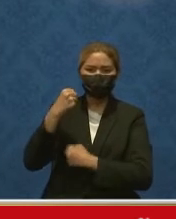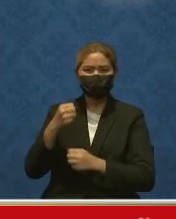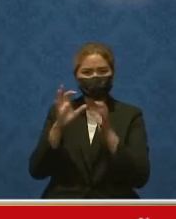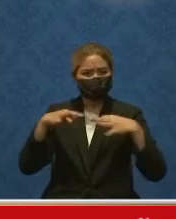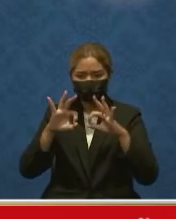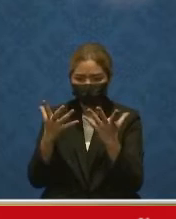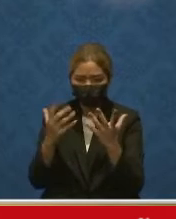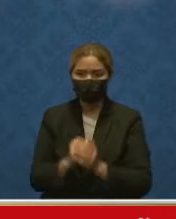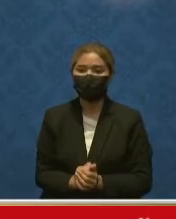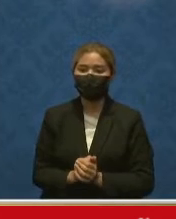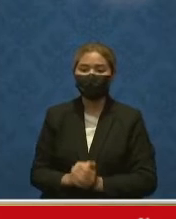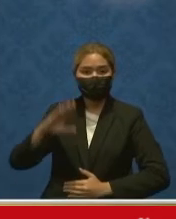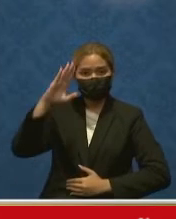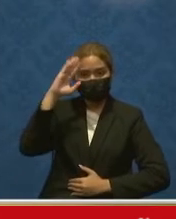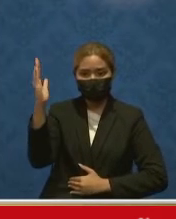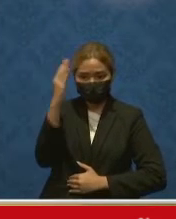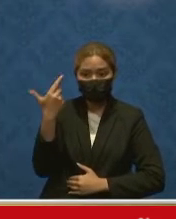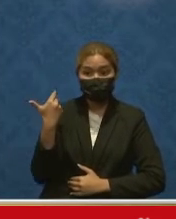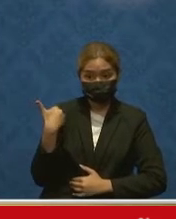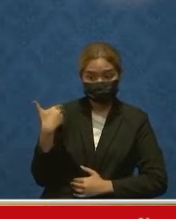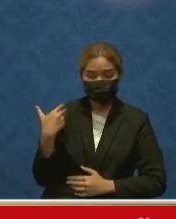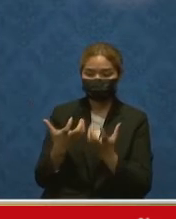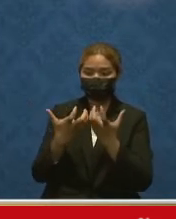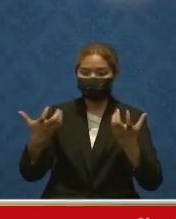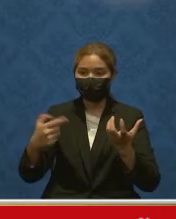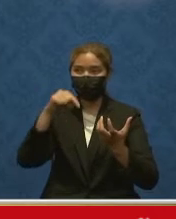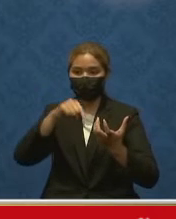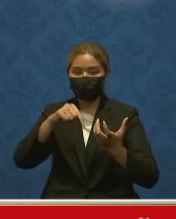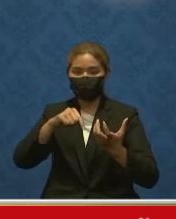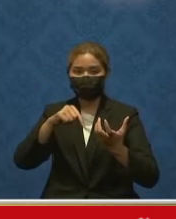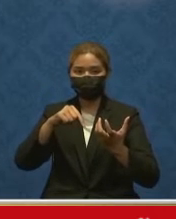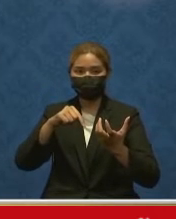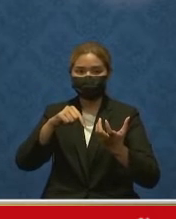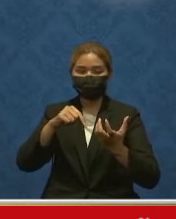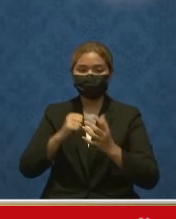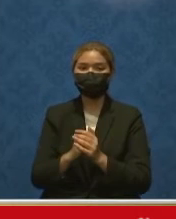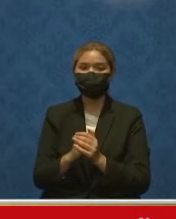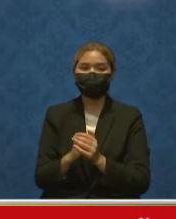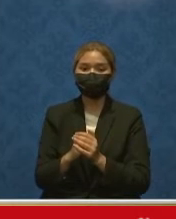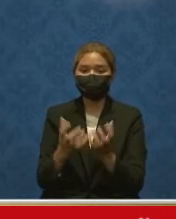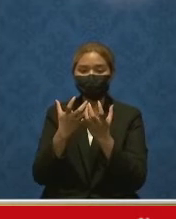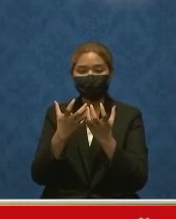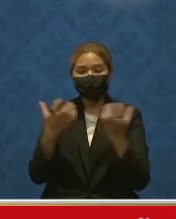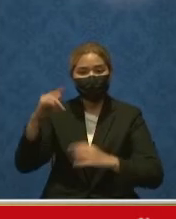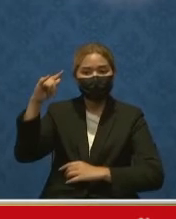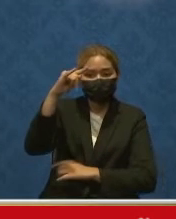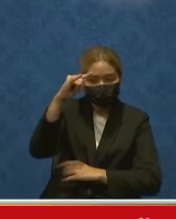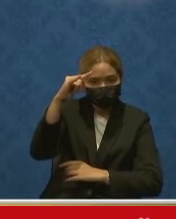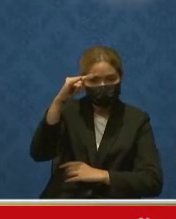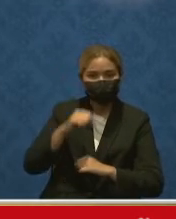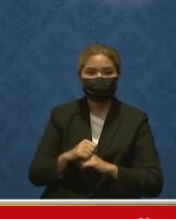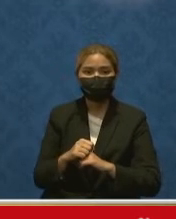ต้มขายพรุ่งนี้อีกนี่เลยครับเมื่อกี้คงไม่ไปบนถึงว่าจะไปซื้อเครื่องบ่งวินะรายละเอียดลงไปในวันละสอง